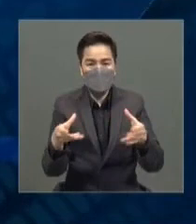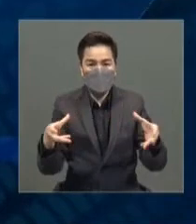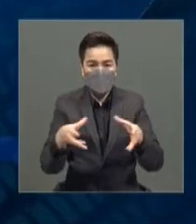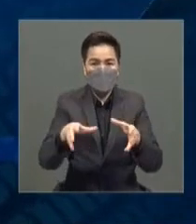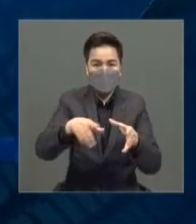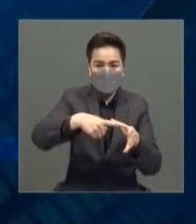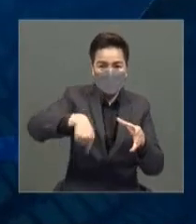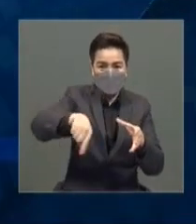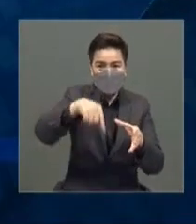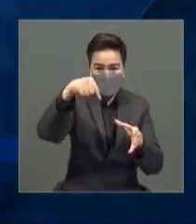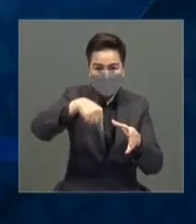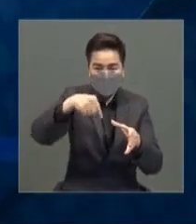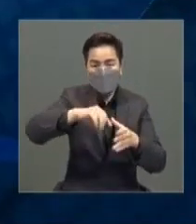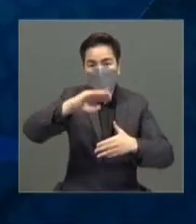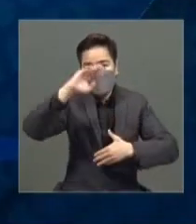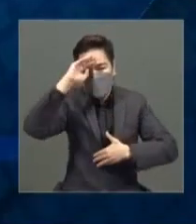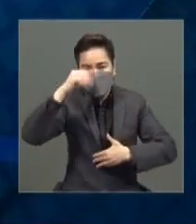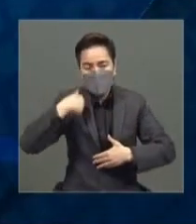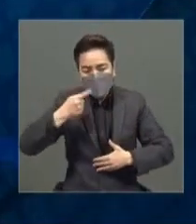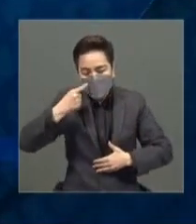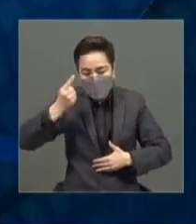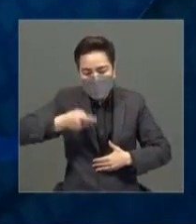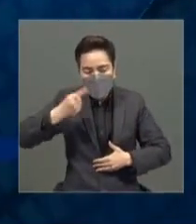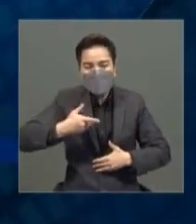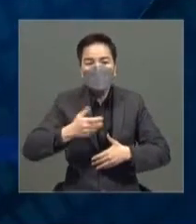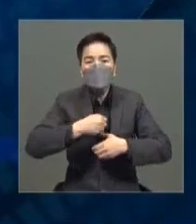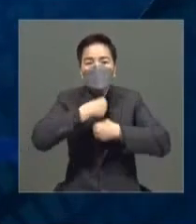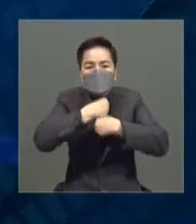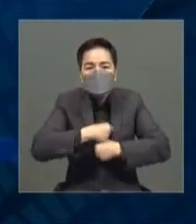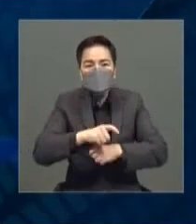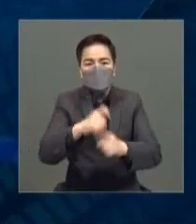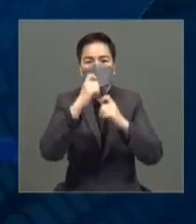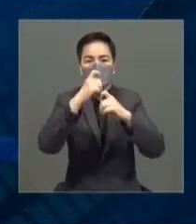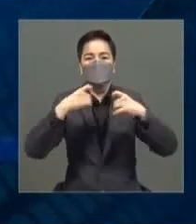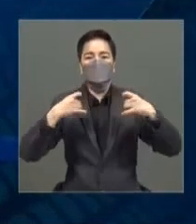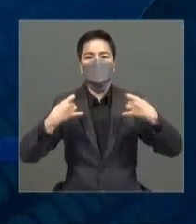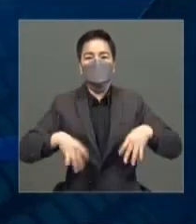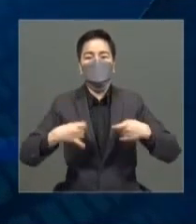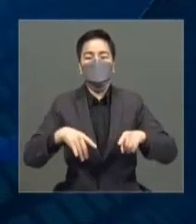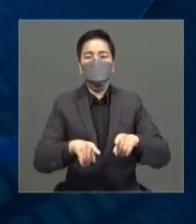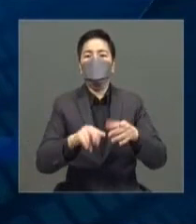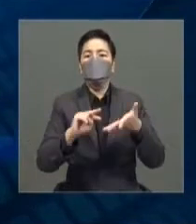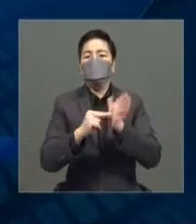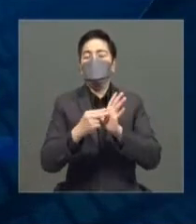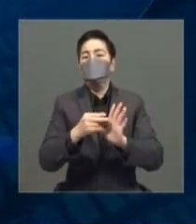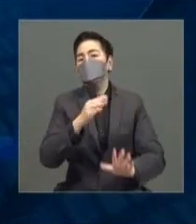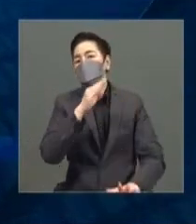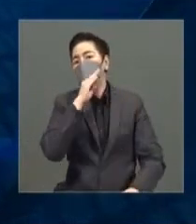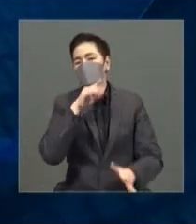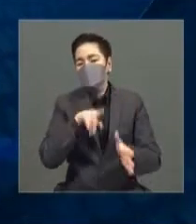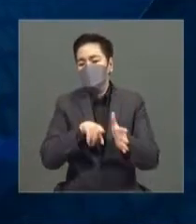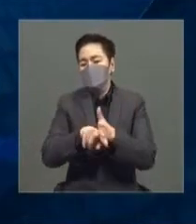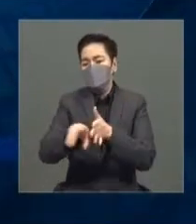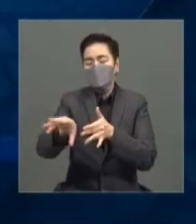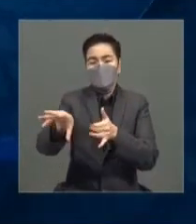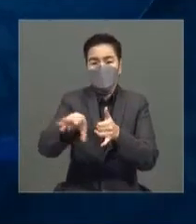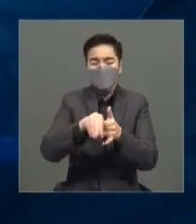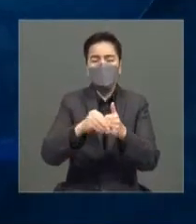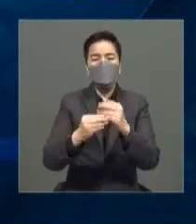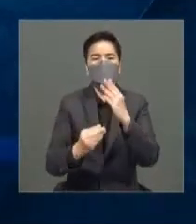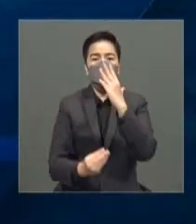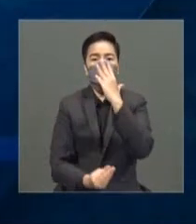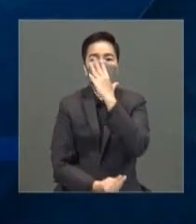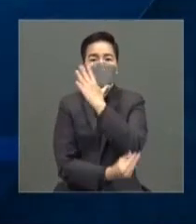นี้ผู้ที่มีโรคประจำตัวหรือผู้สูงอายุถือได้ว่าเป็นกลุ่มเสี่ยงที่ถ้าเกิดว่ามีการติดเชื้อจะมีโอก